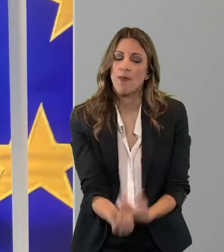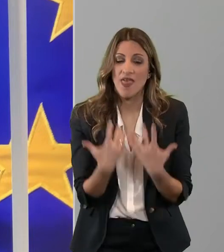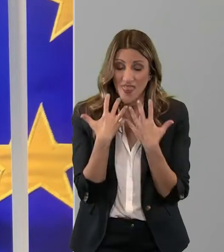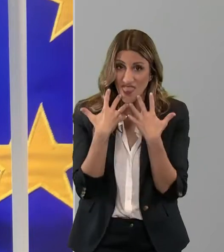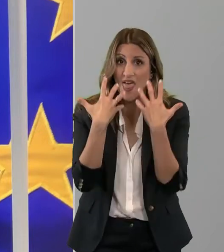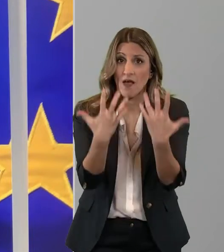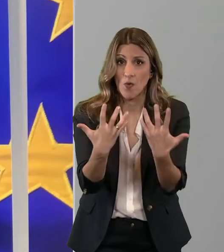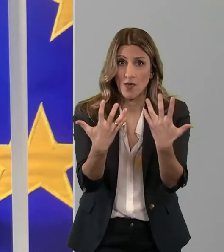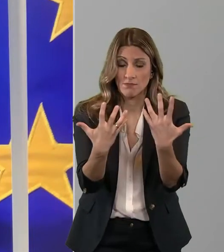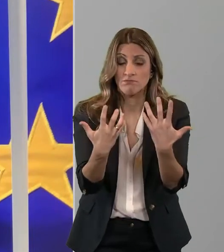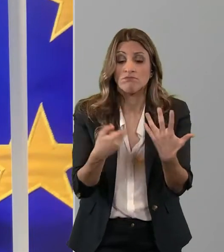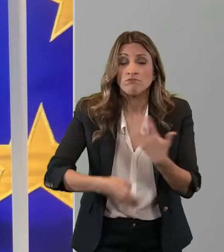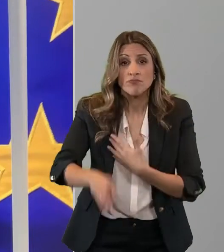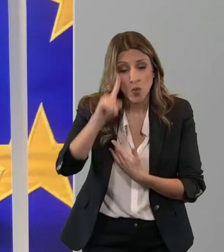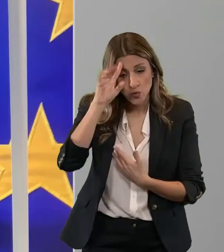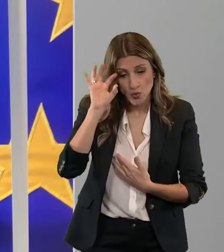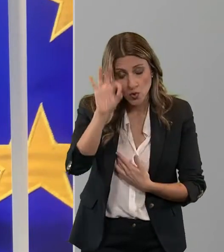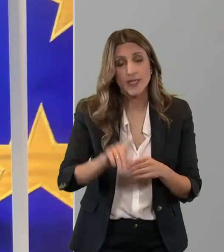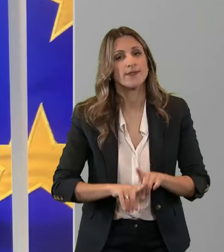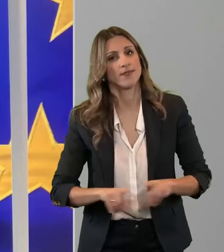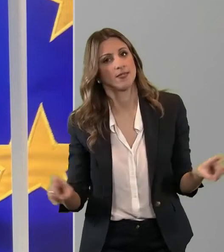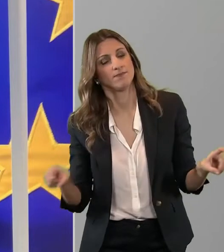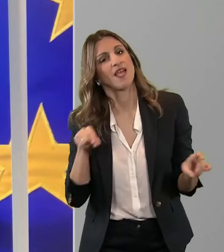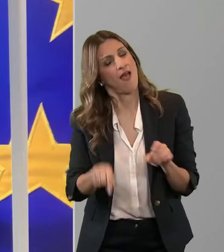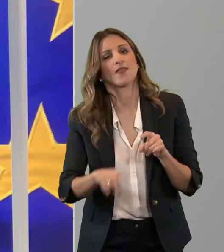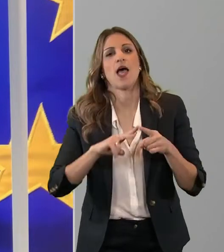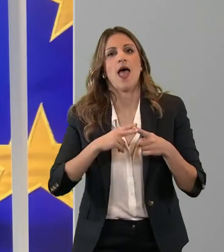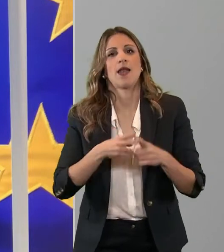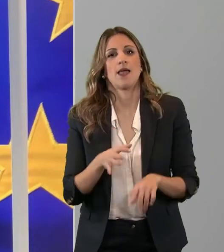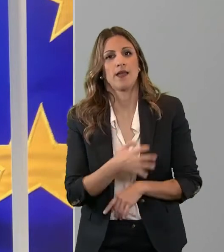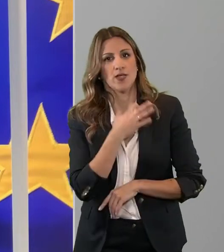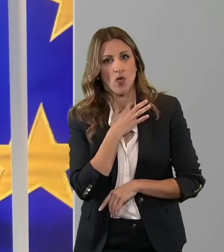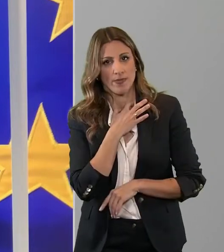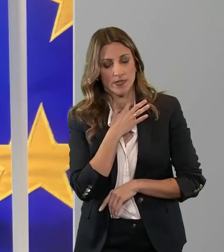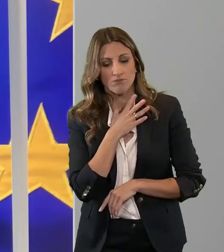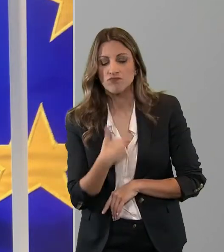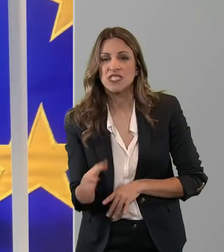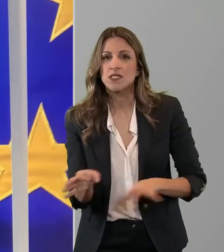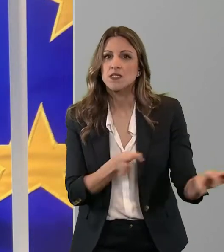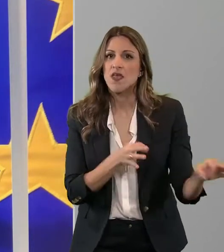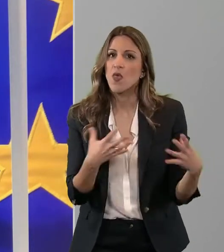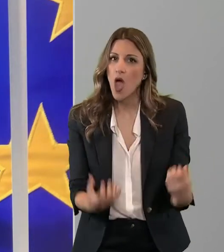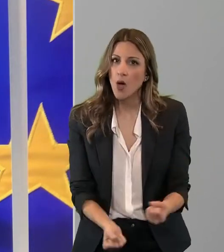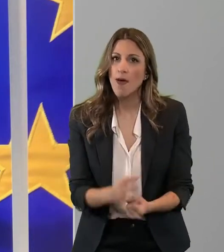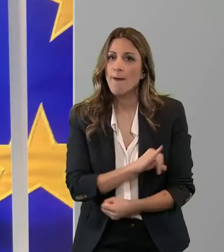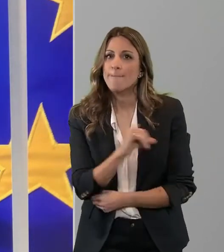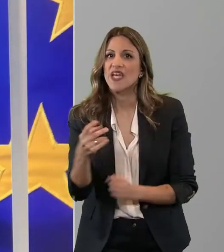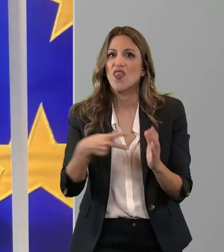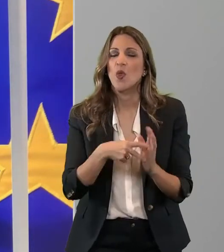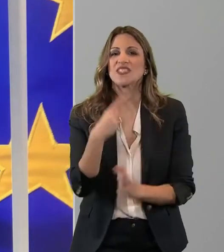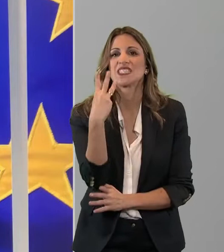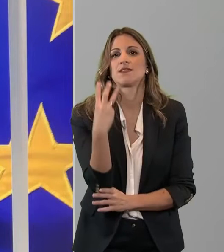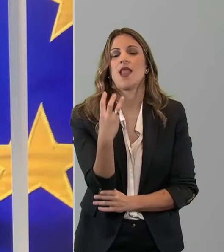δεκαετία που θα είναι και τα βασικά εργαλεία υλοποίησης της στρατηγικής μας με ορίζοντα το